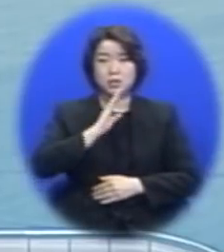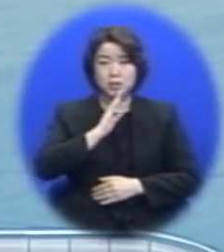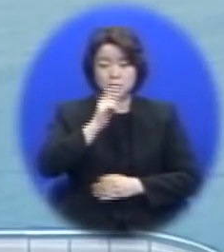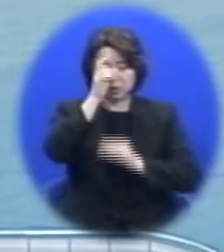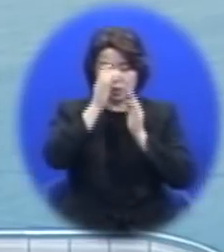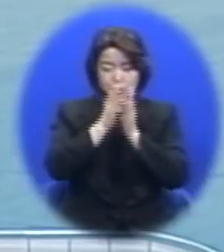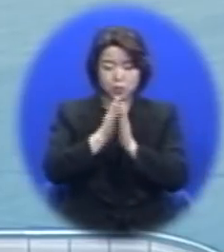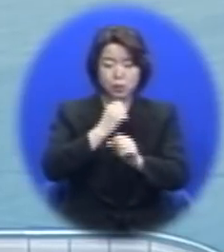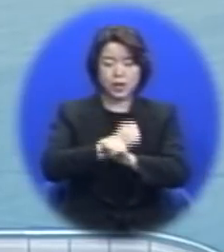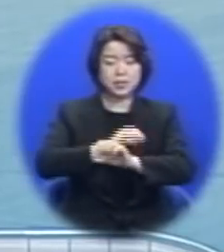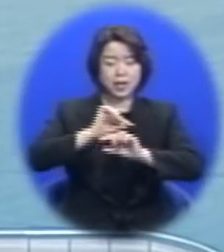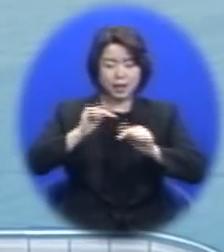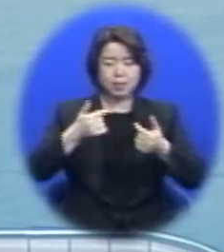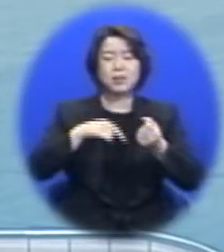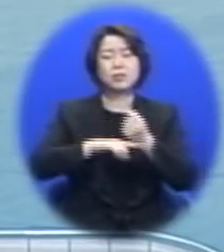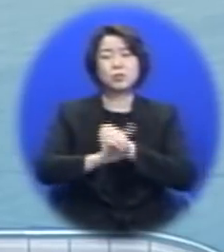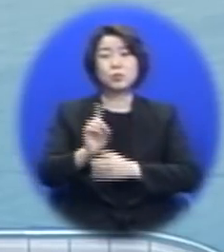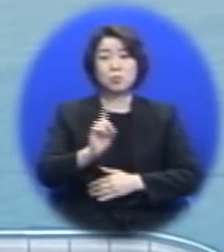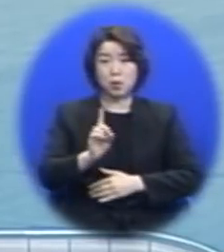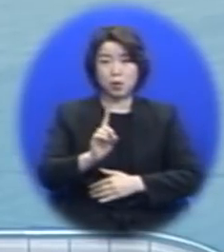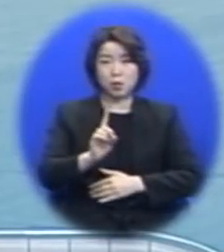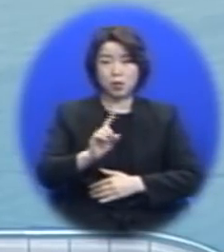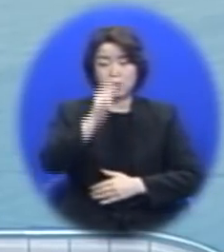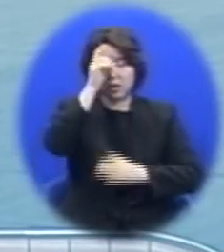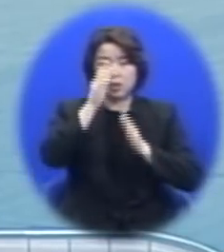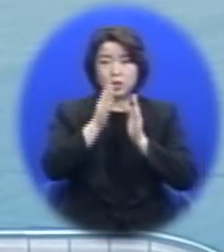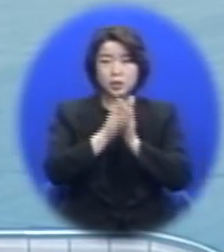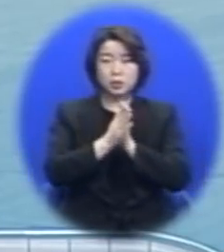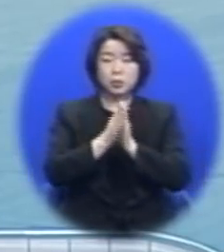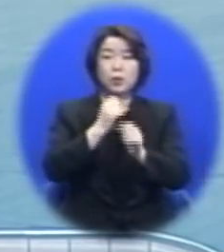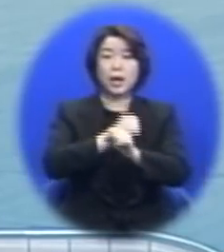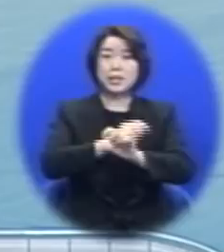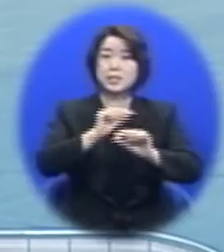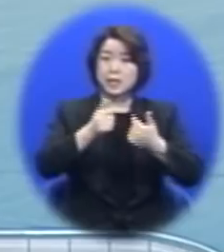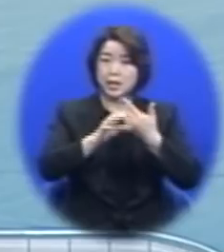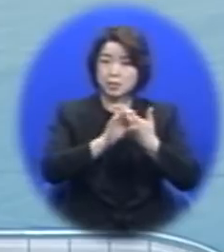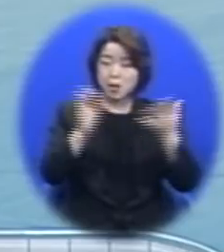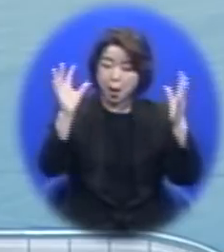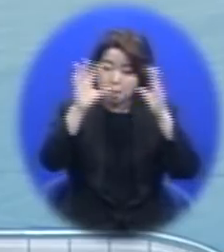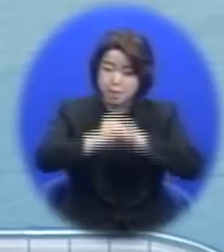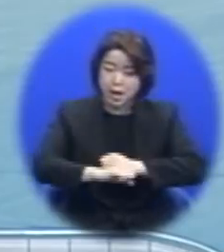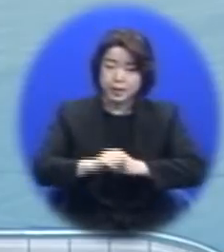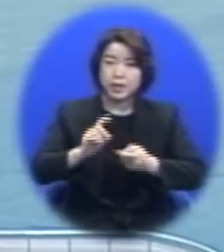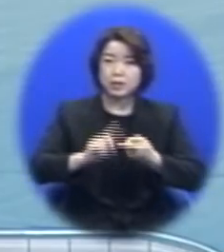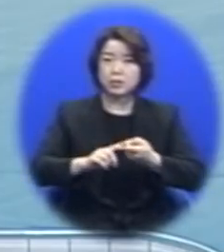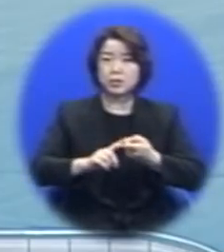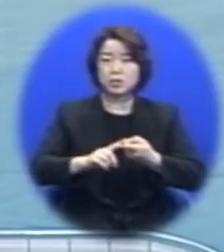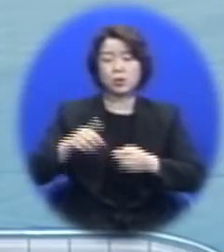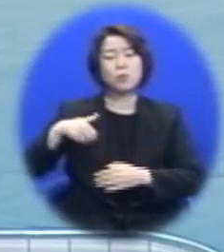기도하지 않는 이유는요, 기도하지 않으면 망한다는 것을 아직도